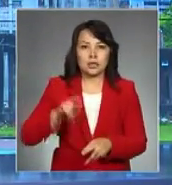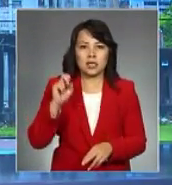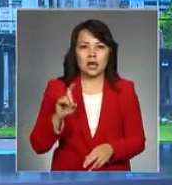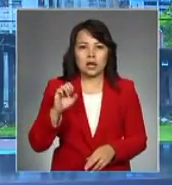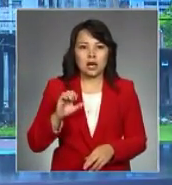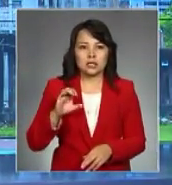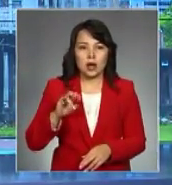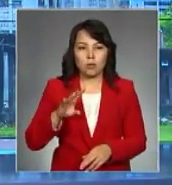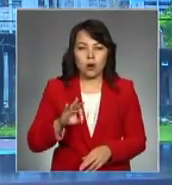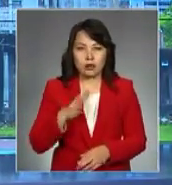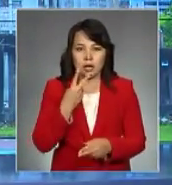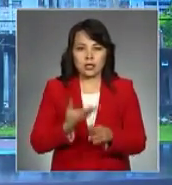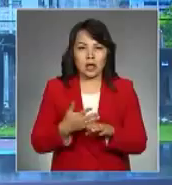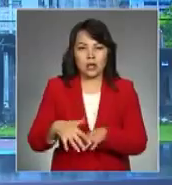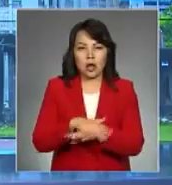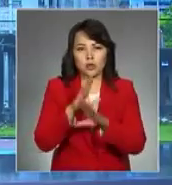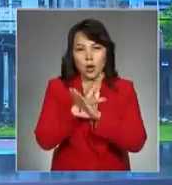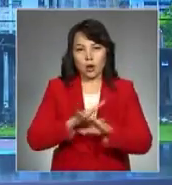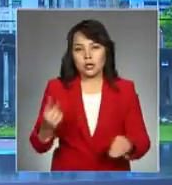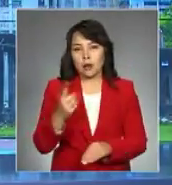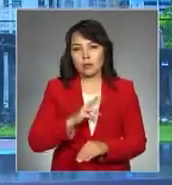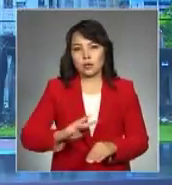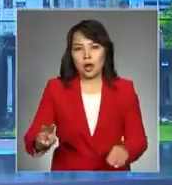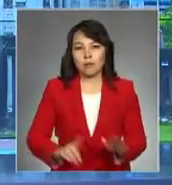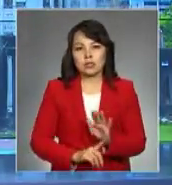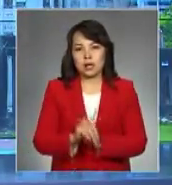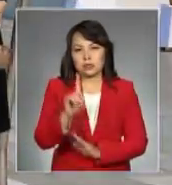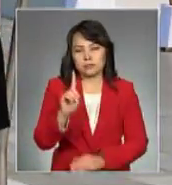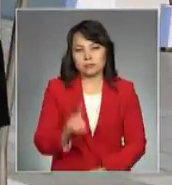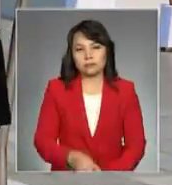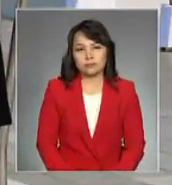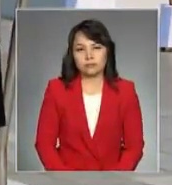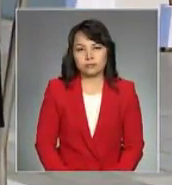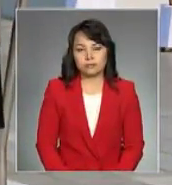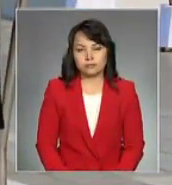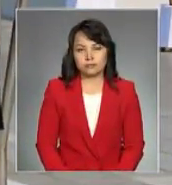Хиросимада бейбітшілік паркіндегі үнсіздік минутынан басталды.